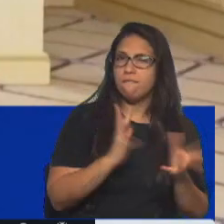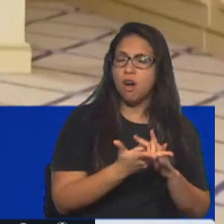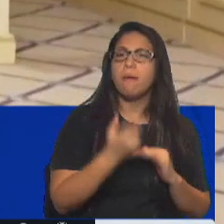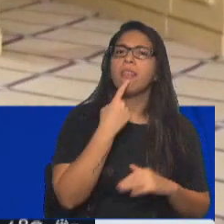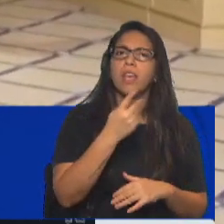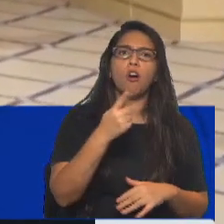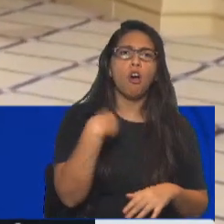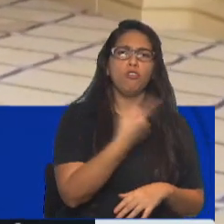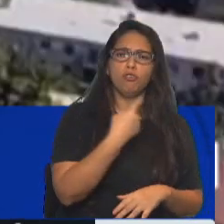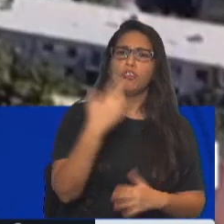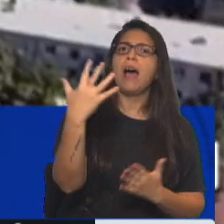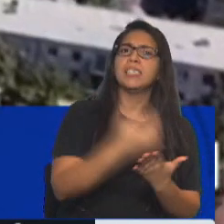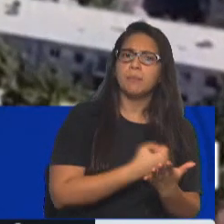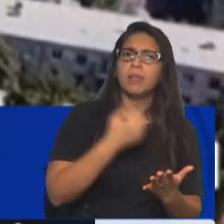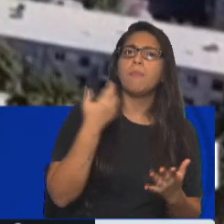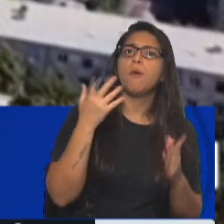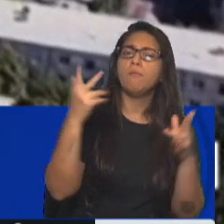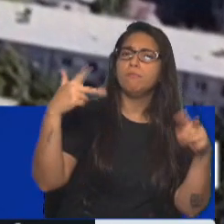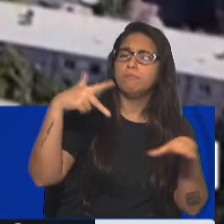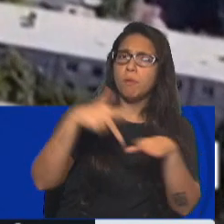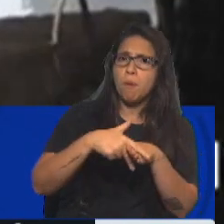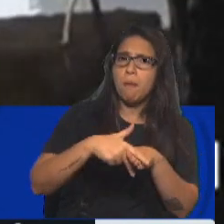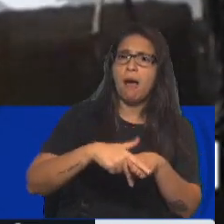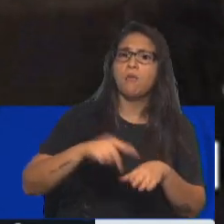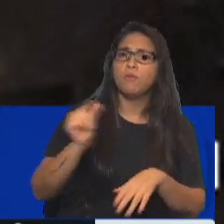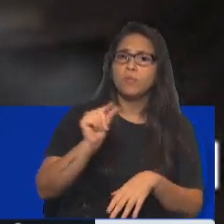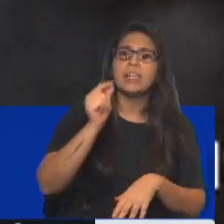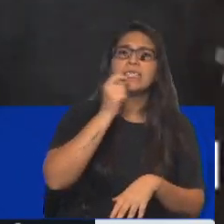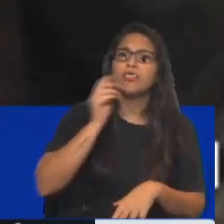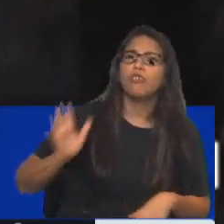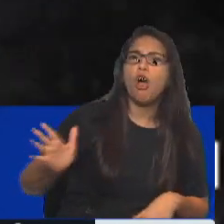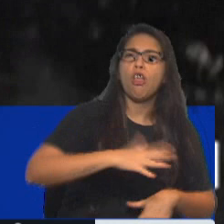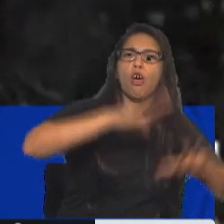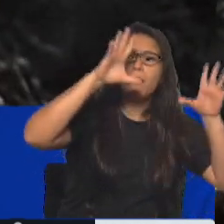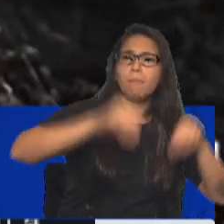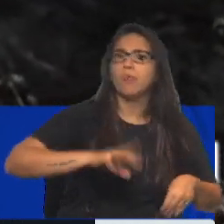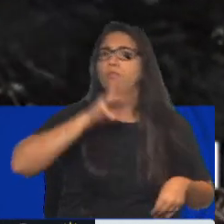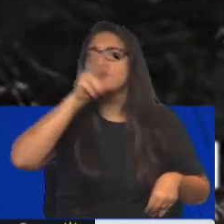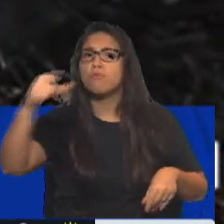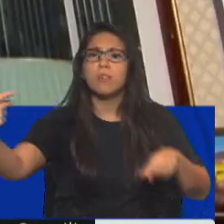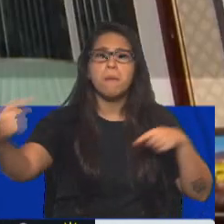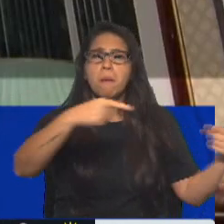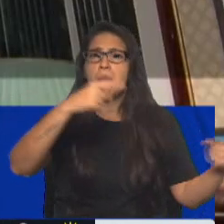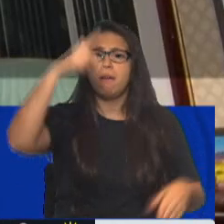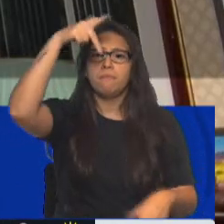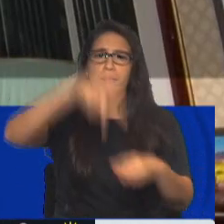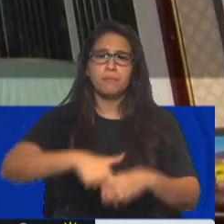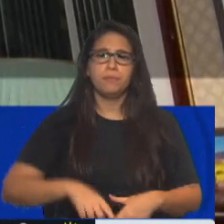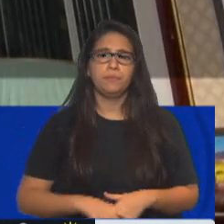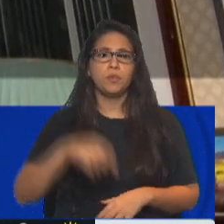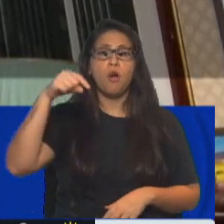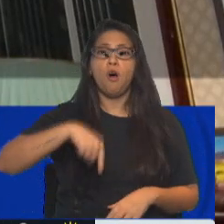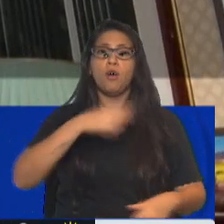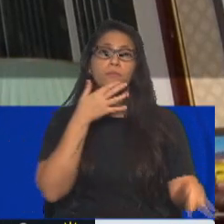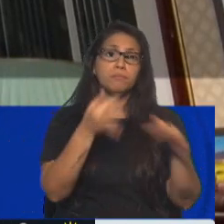tregua siempre que sea total y se aplique a todos los escenarios de la guerra con Rusia. І сьогодні в розмові